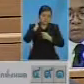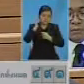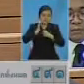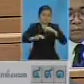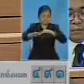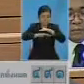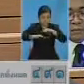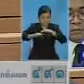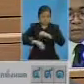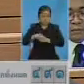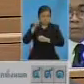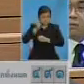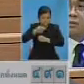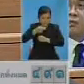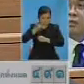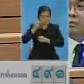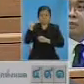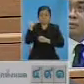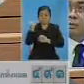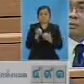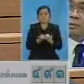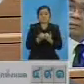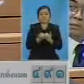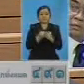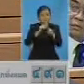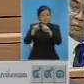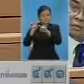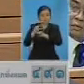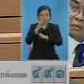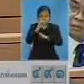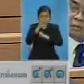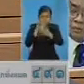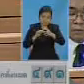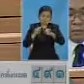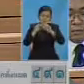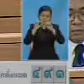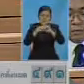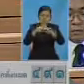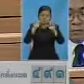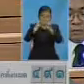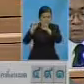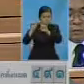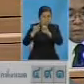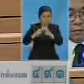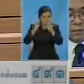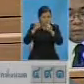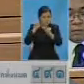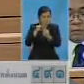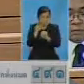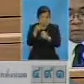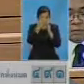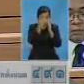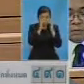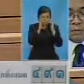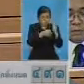งและก็บางเรื่องก็ต้องพูดลำดับให้เห็นว่าความแตกต่างมันเกิดขึ้นยังไงทำไมถึงชาวสวนย